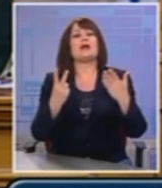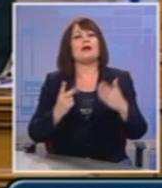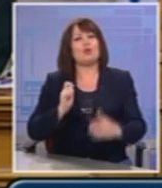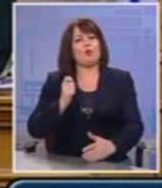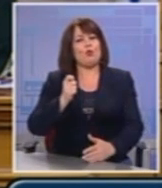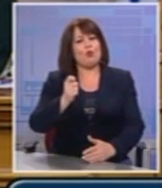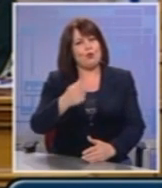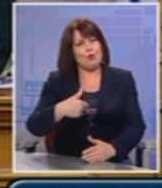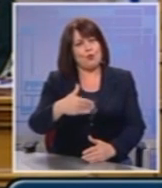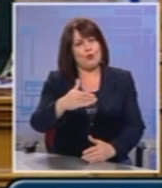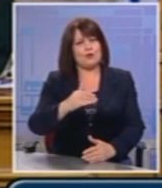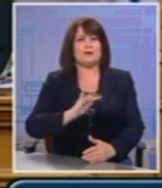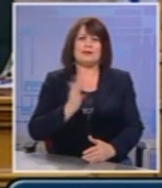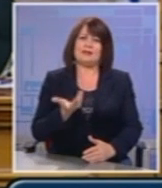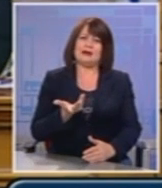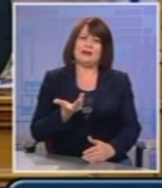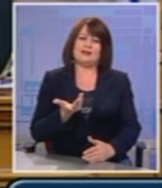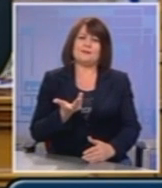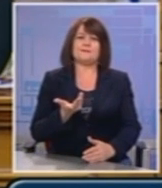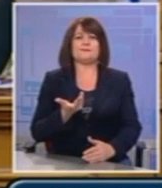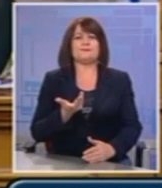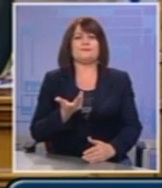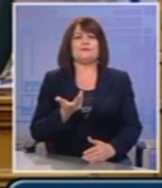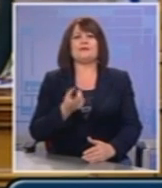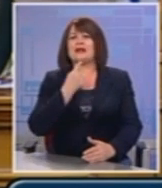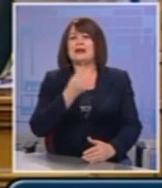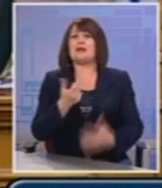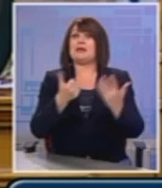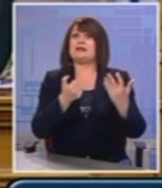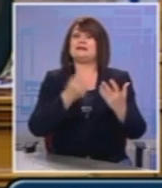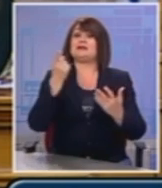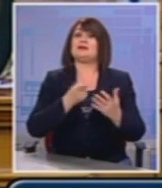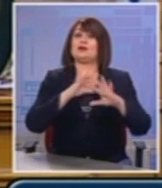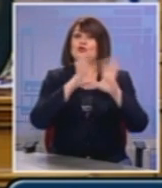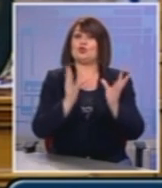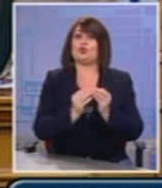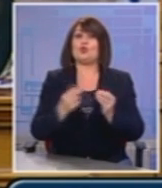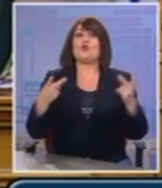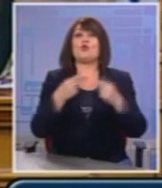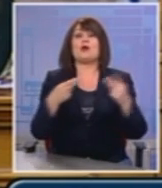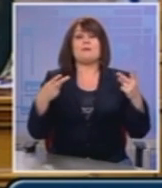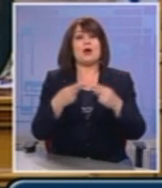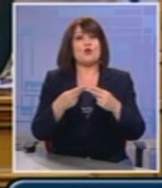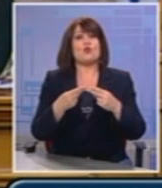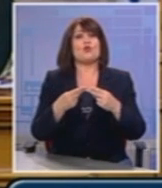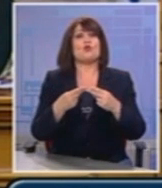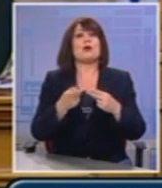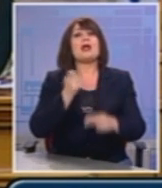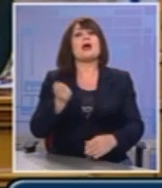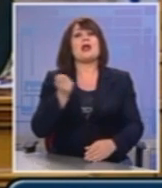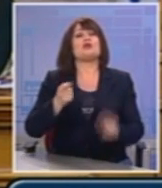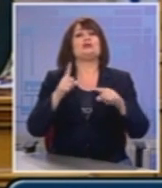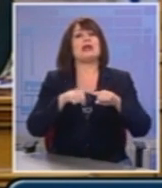2047 δηλαδή μιλάμε για 60% συνολικού κούρεμα του συνολικού χρέους της